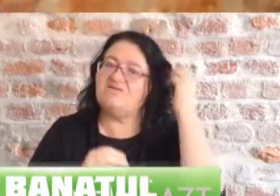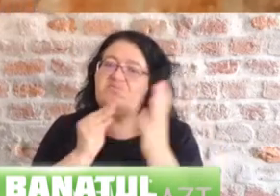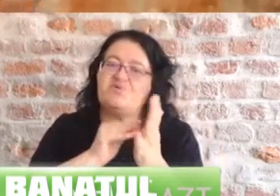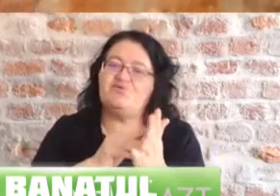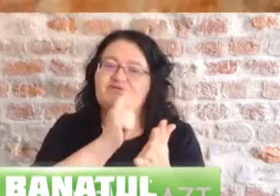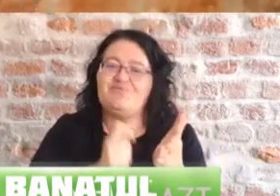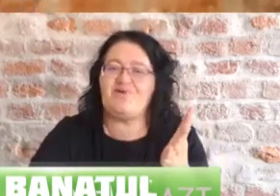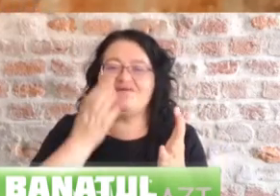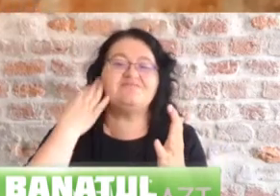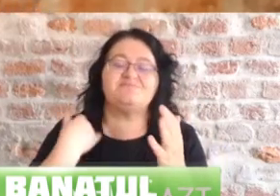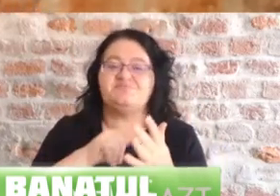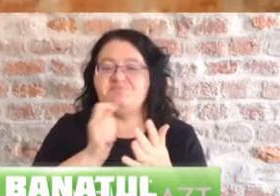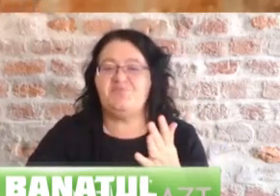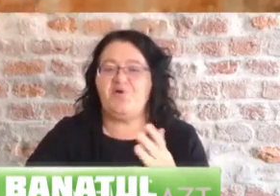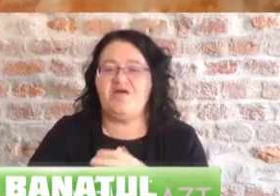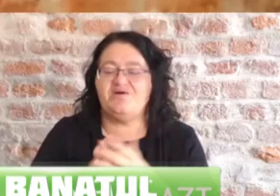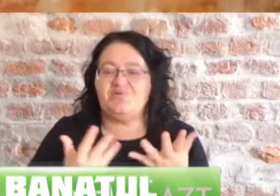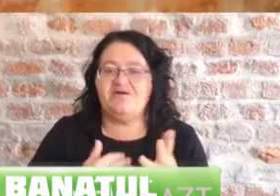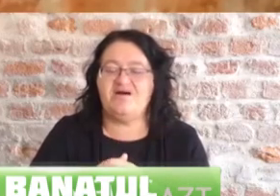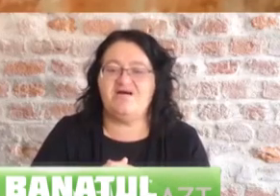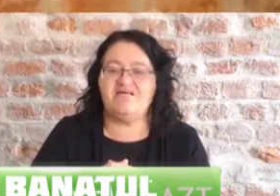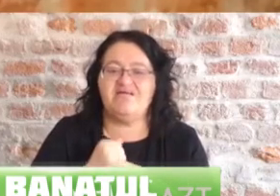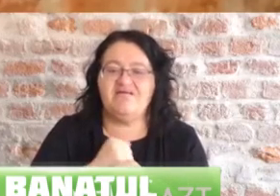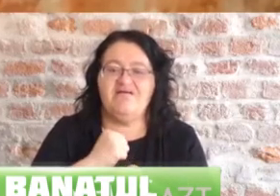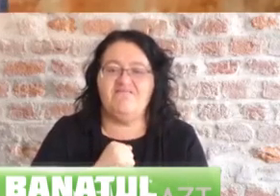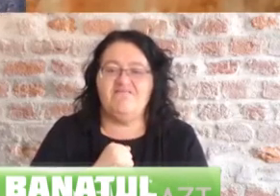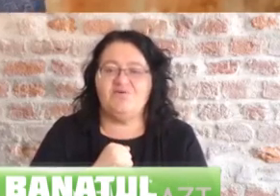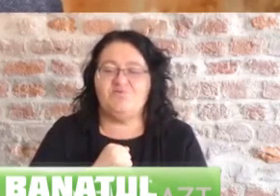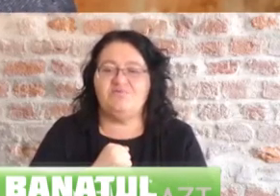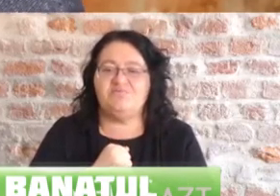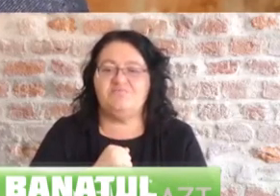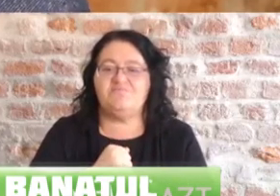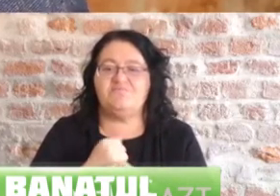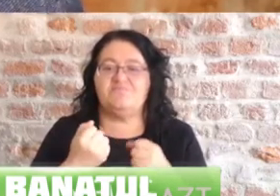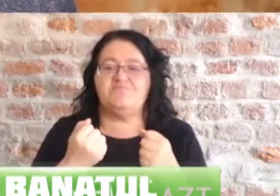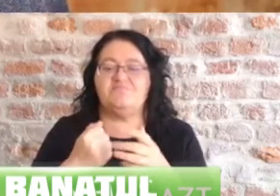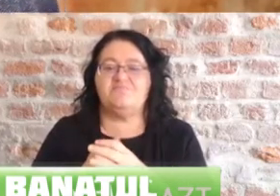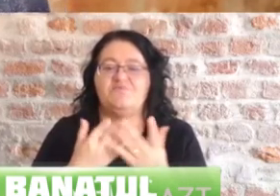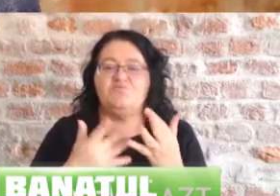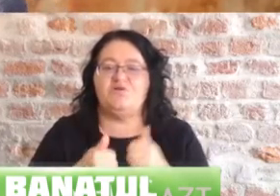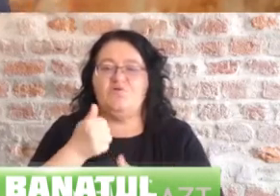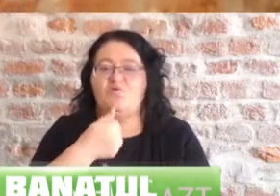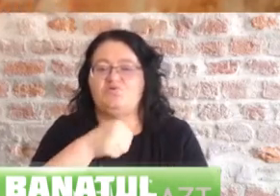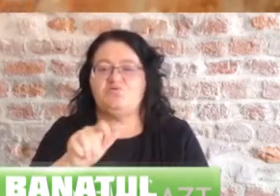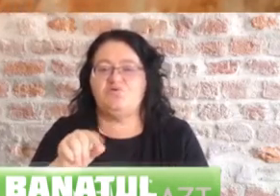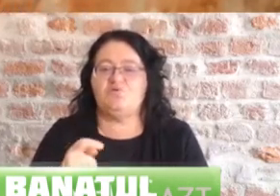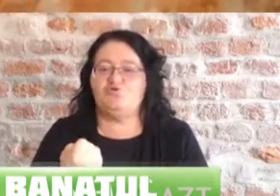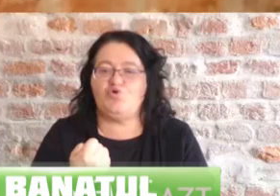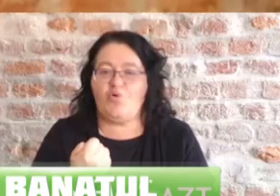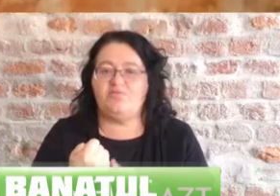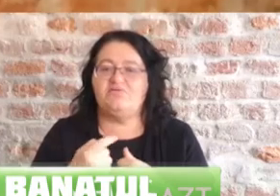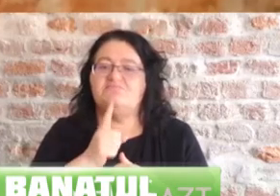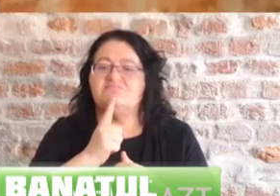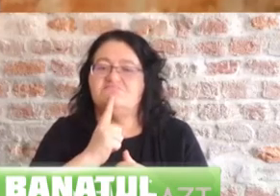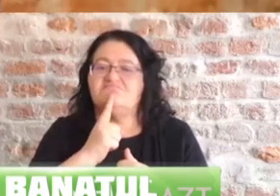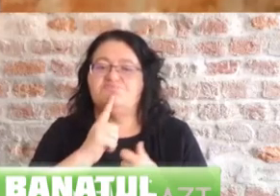proiect. Proiectul care a luat această mențiune este proiectul cu numărul de concurs 128 și acum